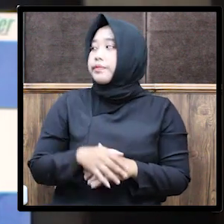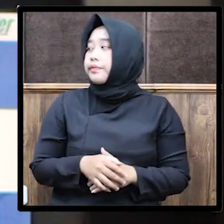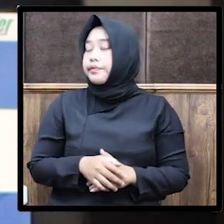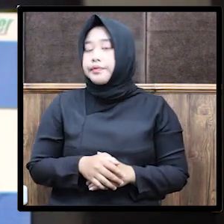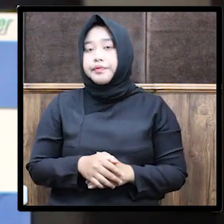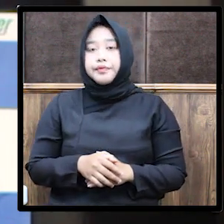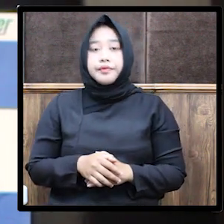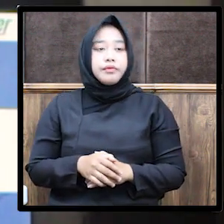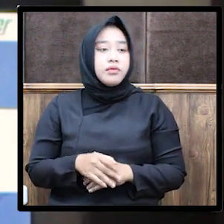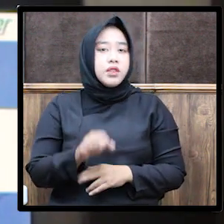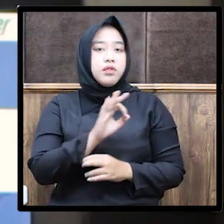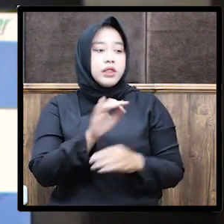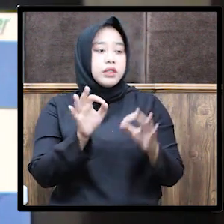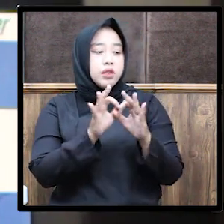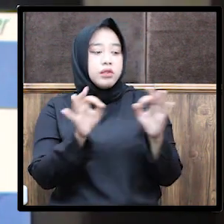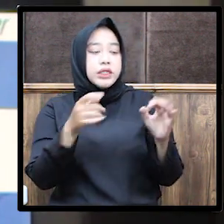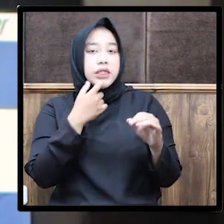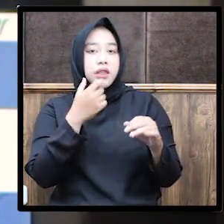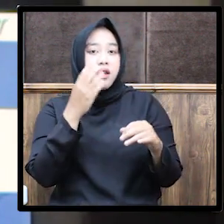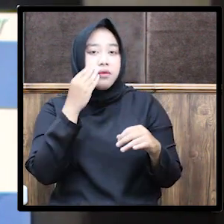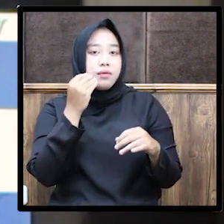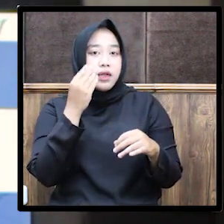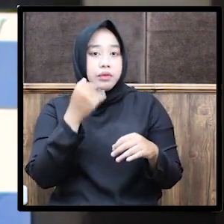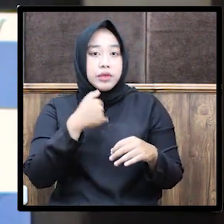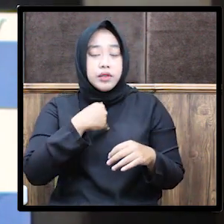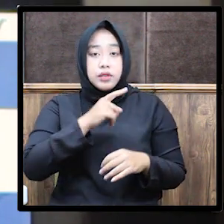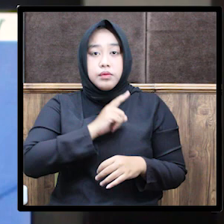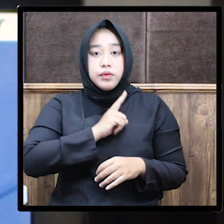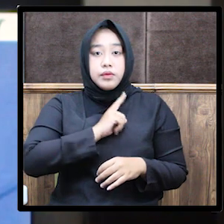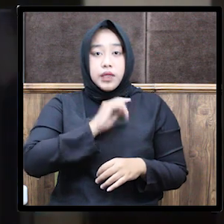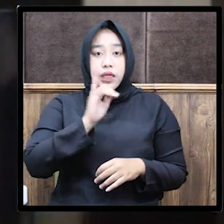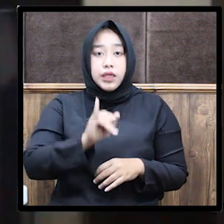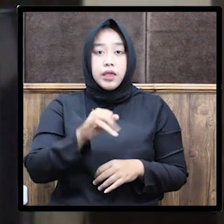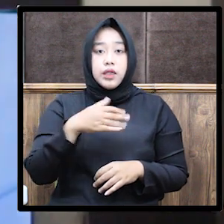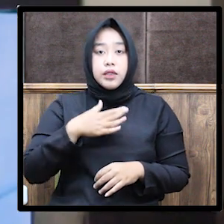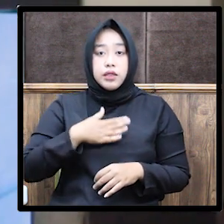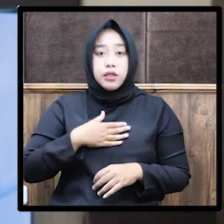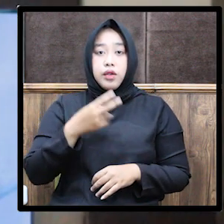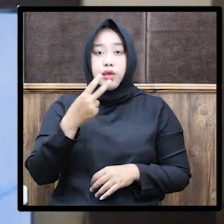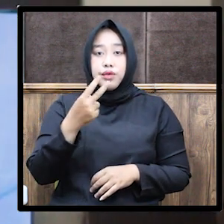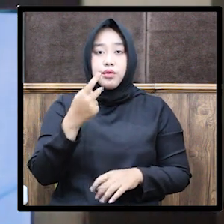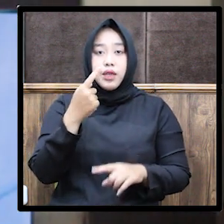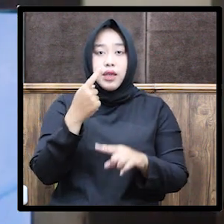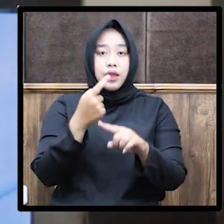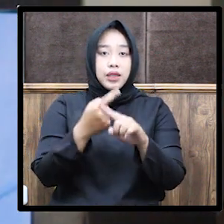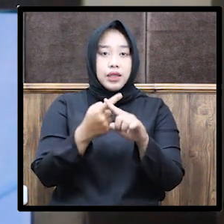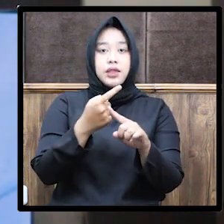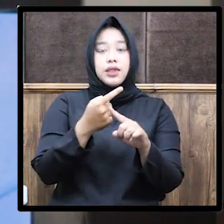Nggak usah jauh-jauh, pengalaman saya pribadi dua kali